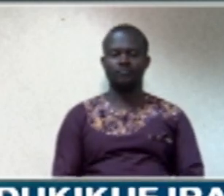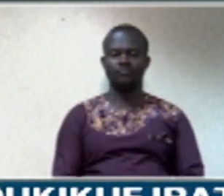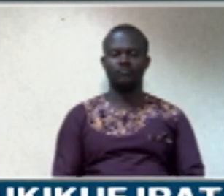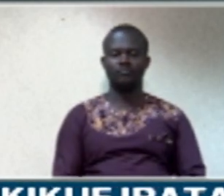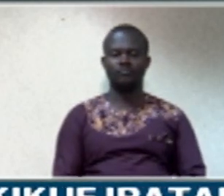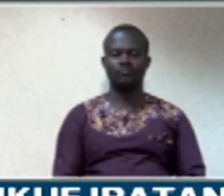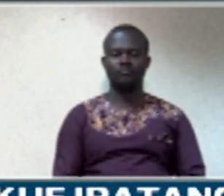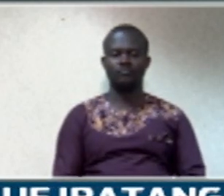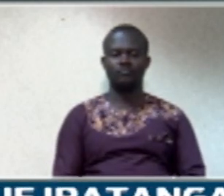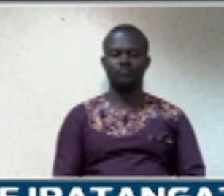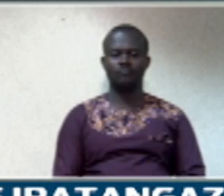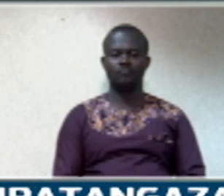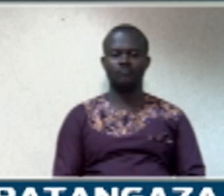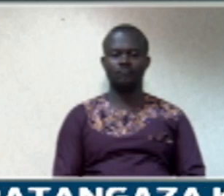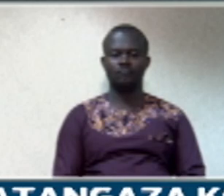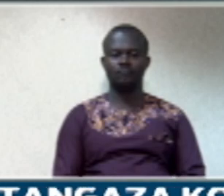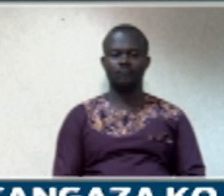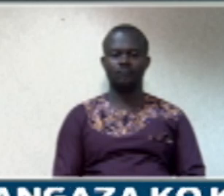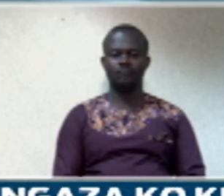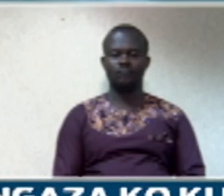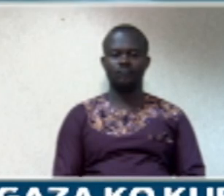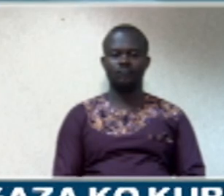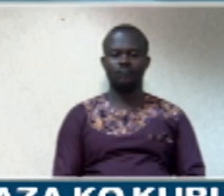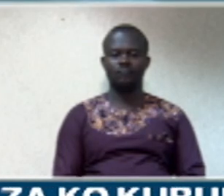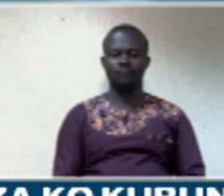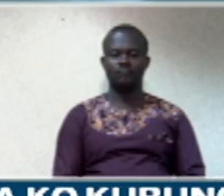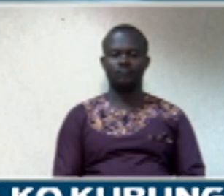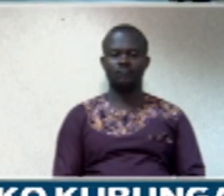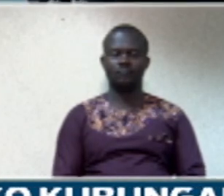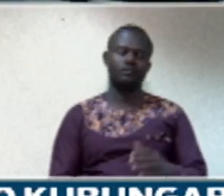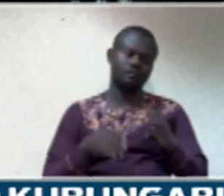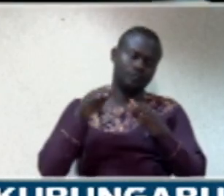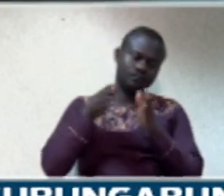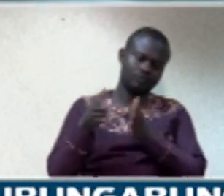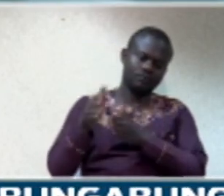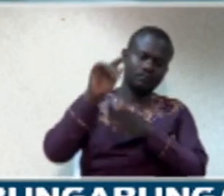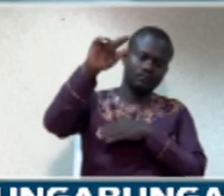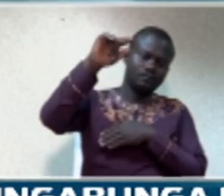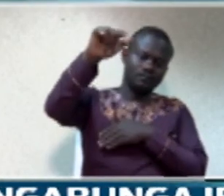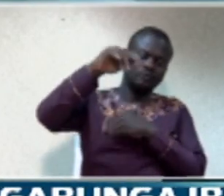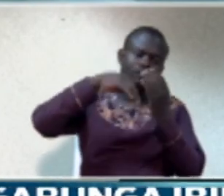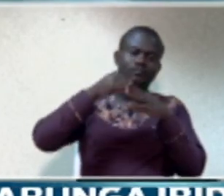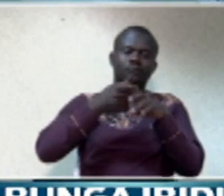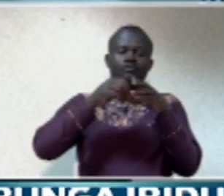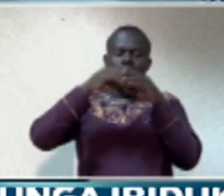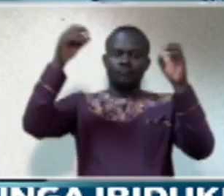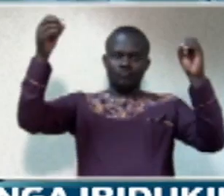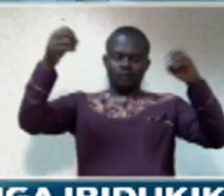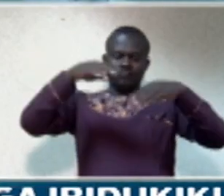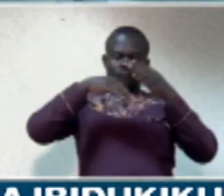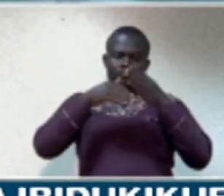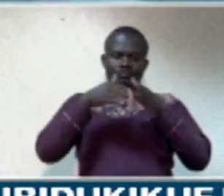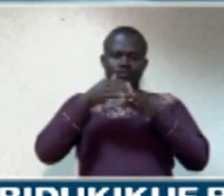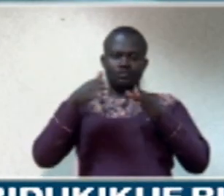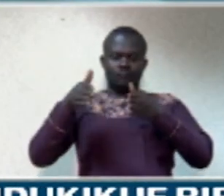our estimates are we can probably have about 5,000 jobs Inzira y'izo modoka zikoresha amashanyarazi akomoka ku mirasire y'izuba yubakwa